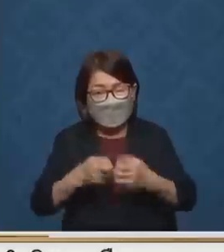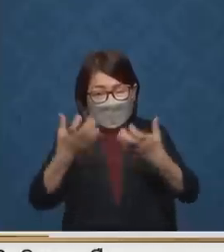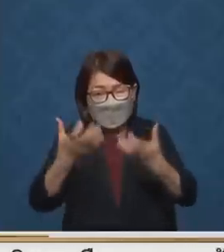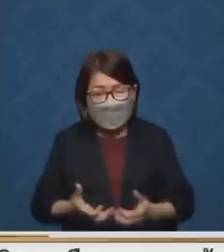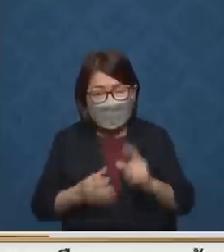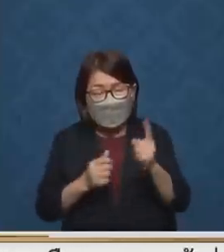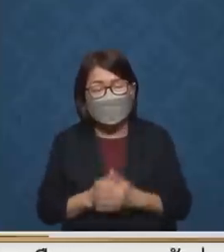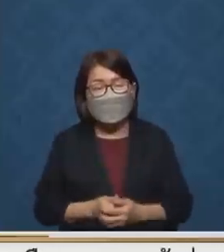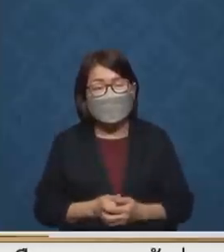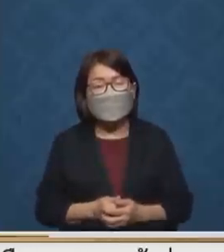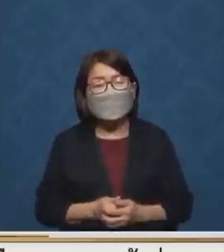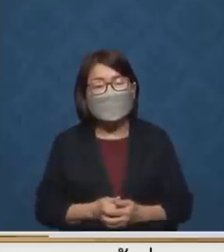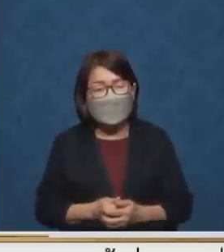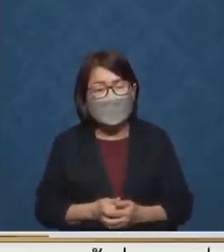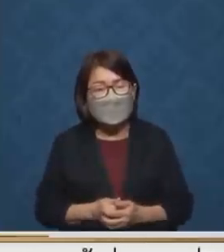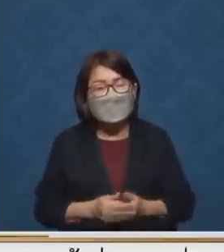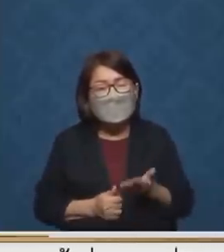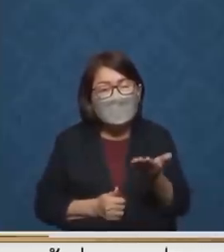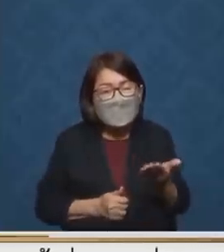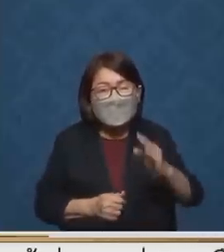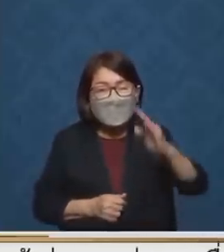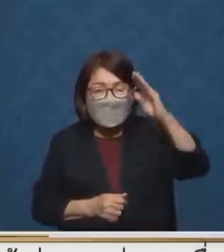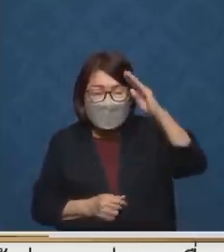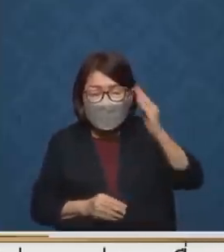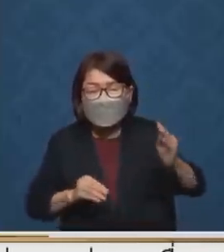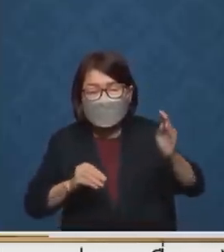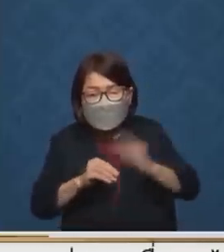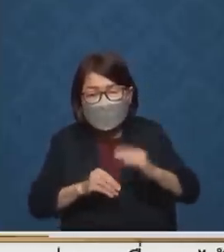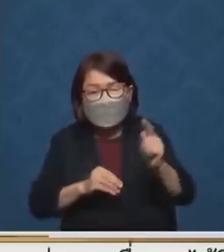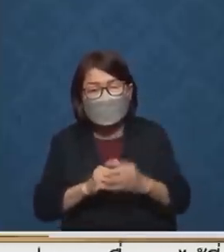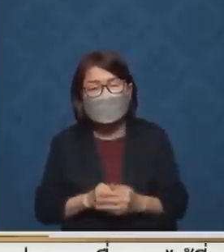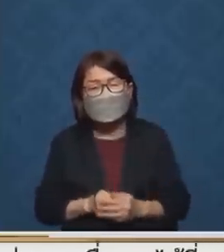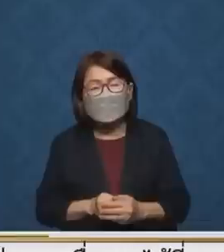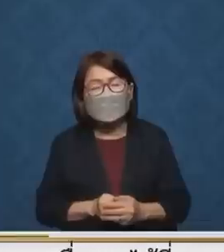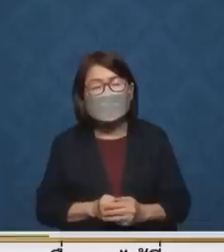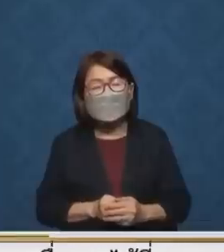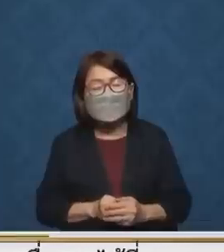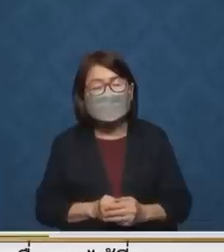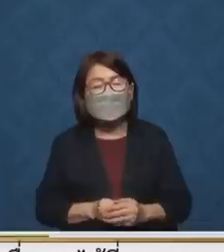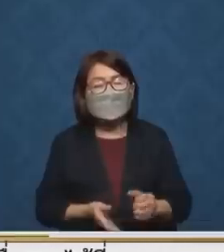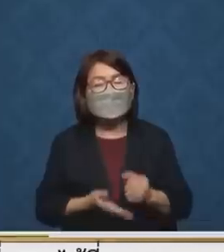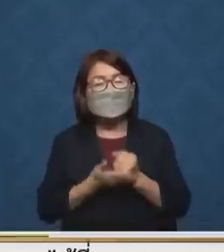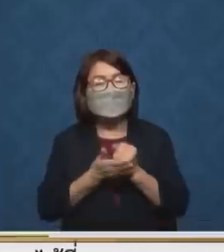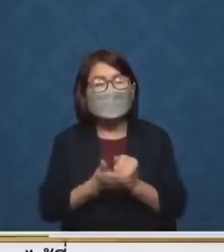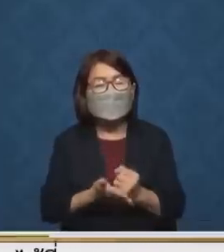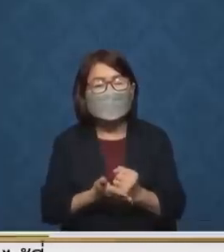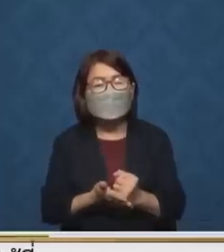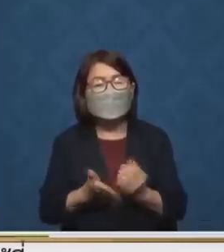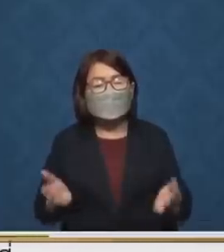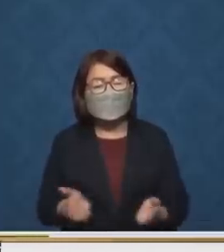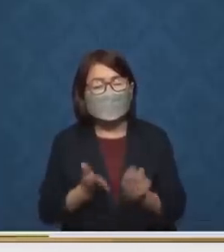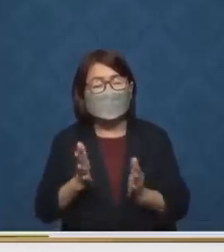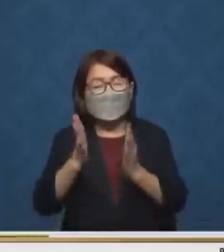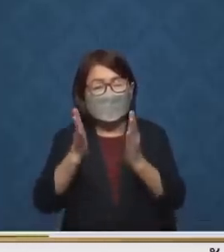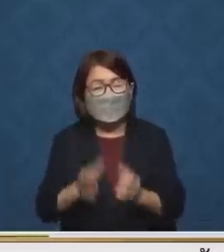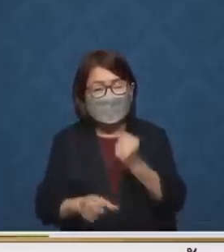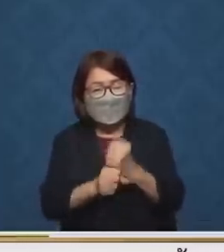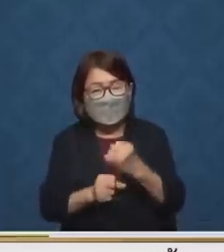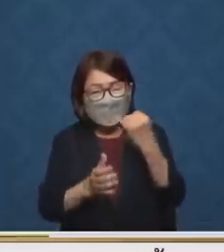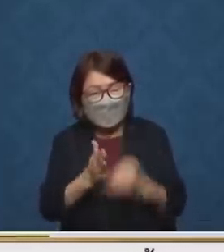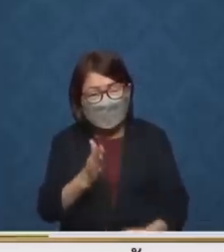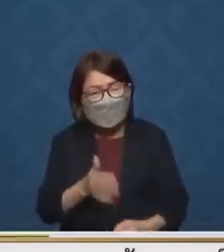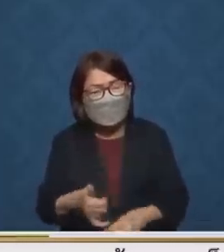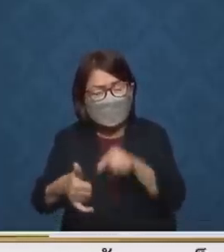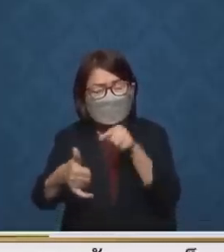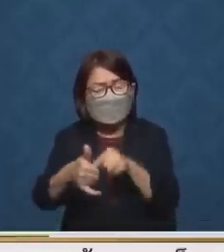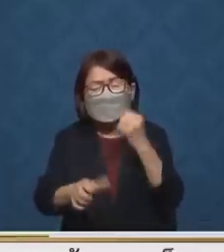เพิ่มคนเพิมกำลังคนเพื่อที่จะไปสนับสนุนการทำงานผิดภาทของคนไร้ความสามารถเพีคนเดีย